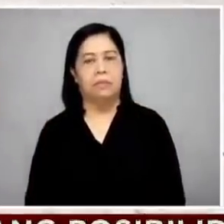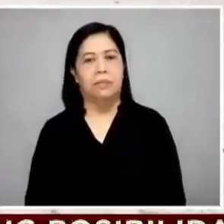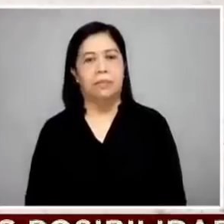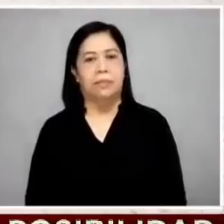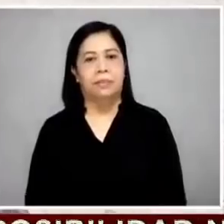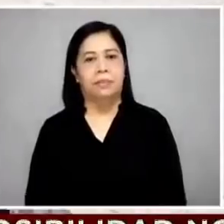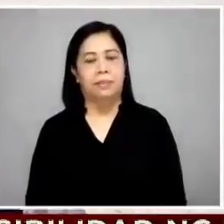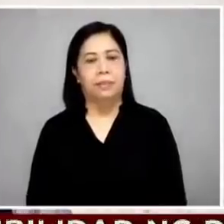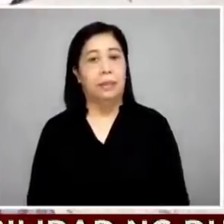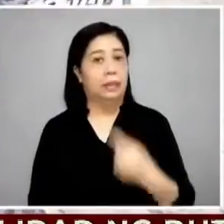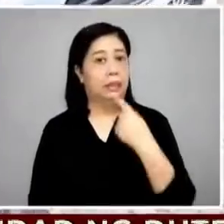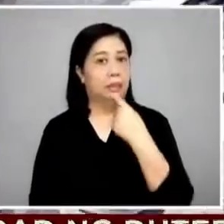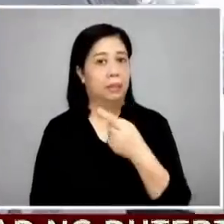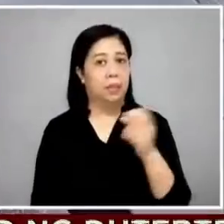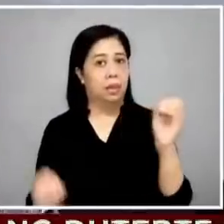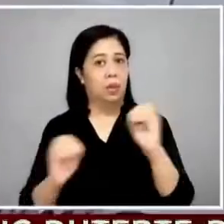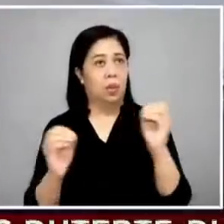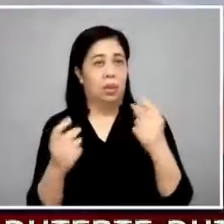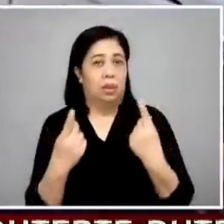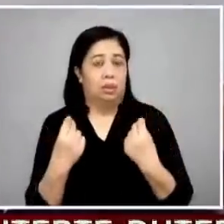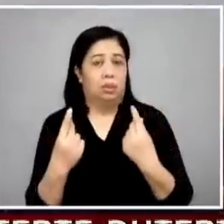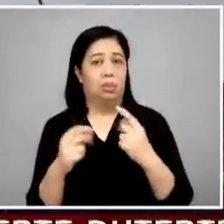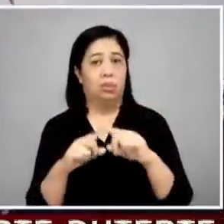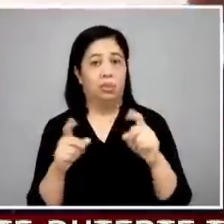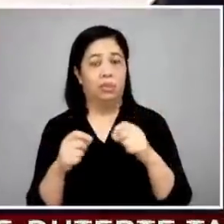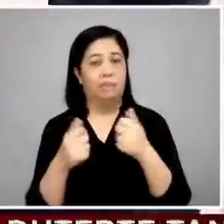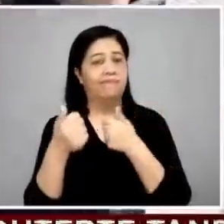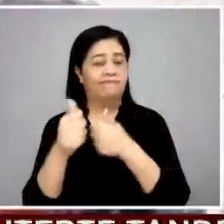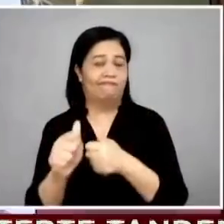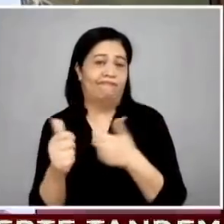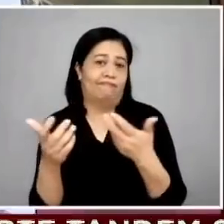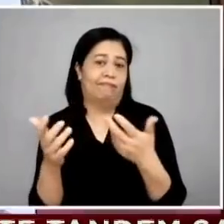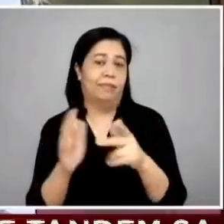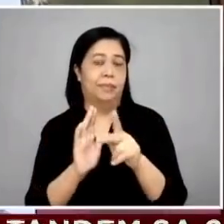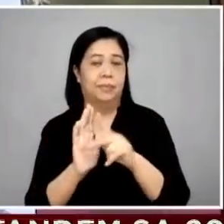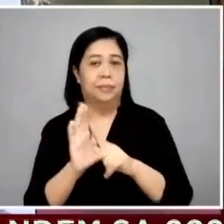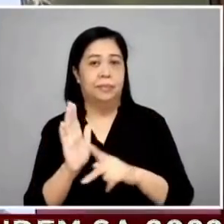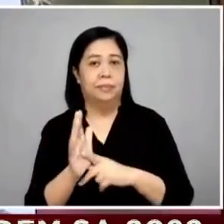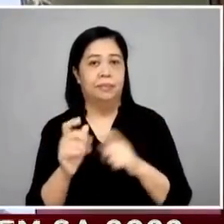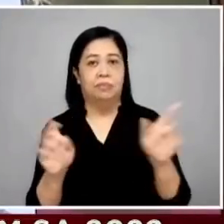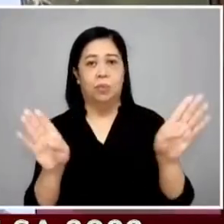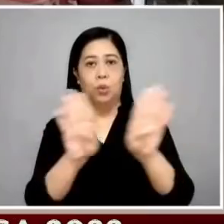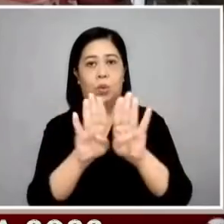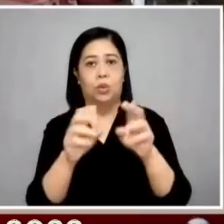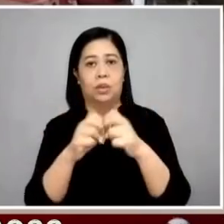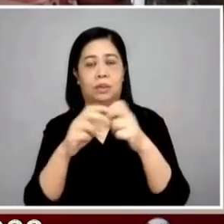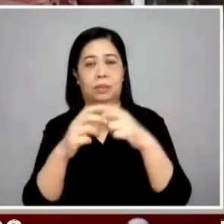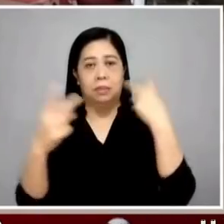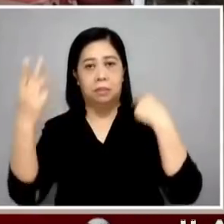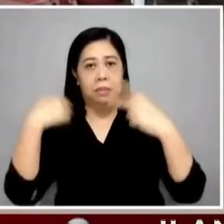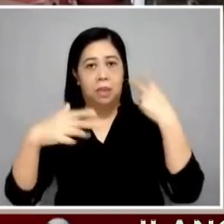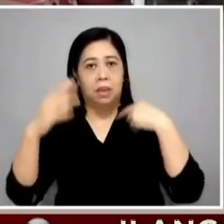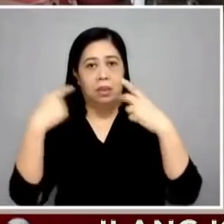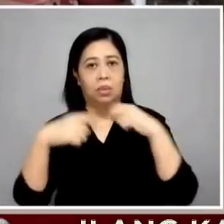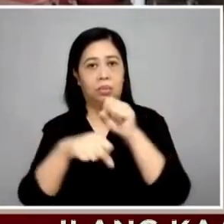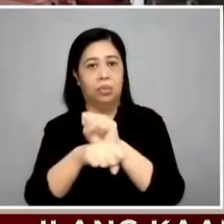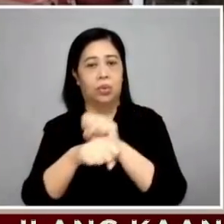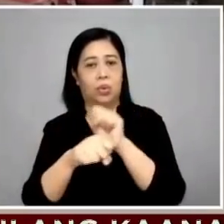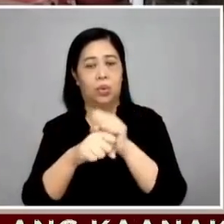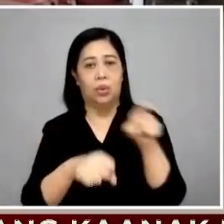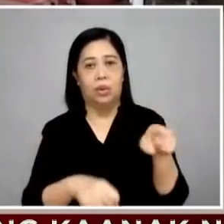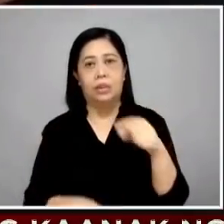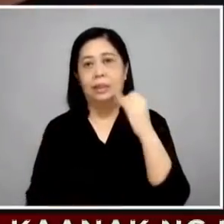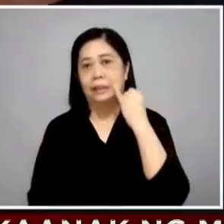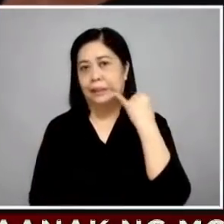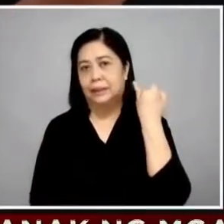Sabi niya, wala siyang magagawa kundi sundin na lang ito. Sarado maging mga parlor na pinagtatrabahuhan ni Aling